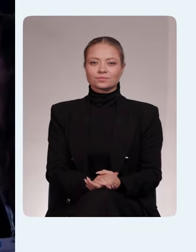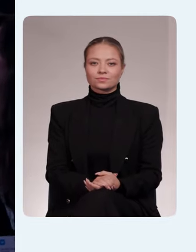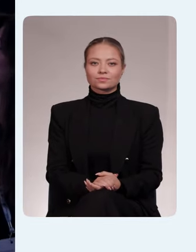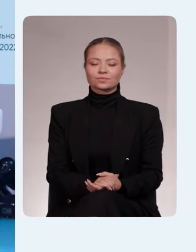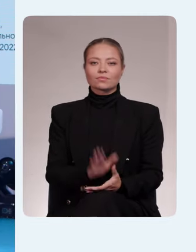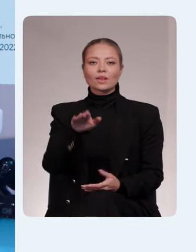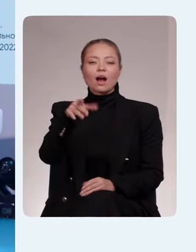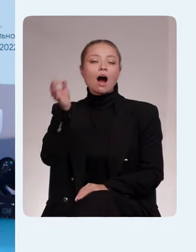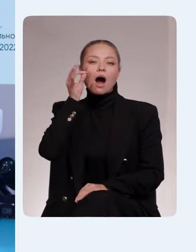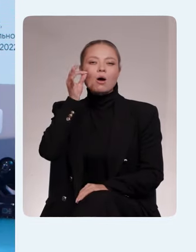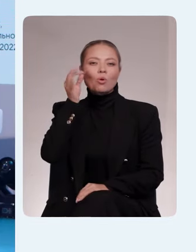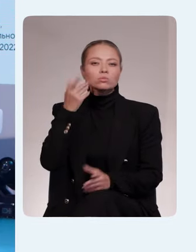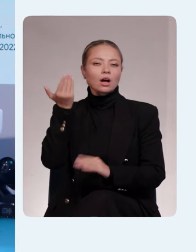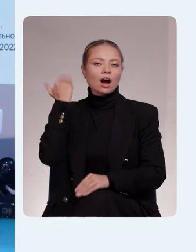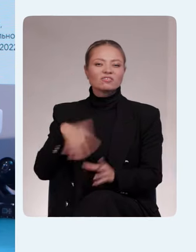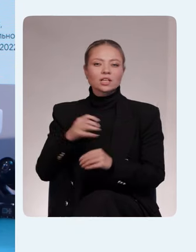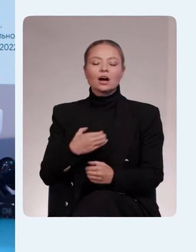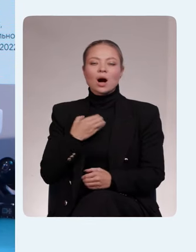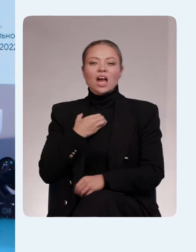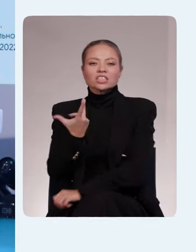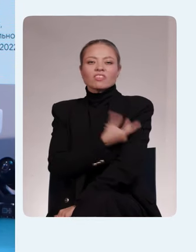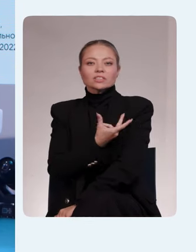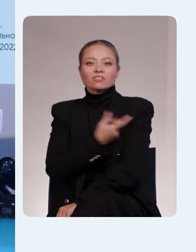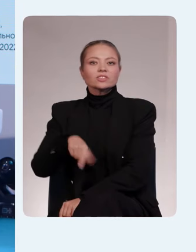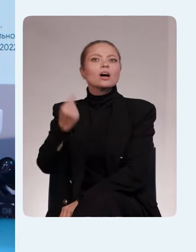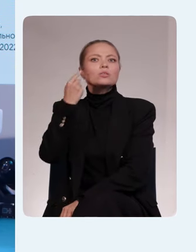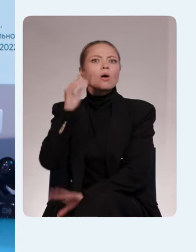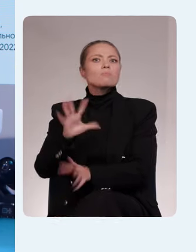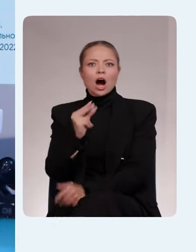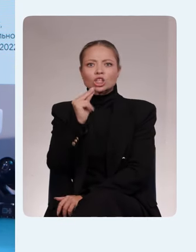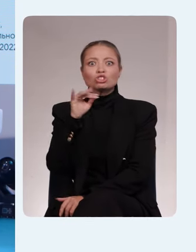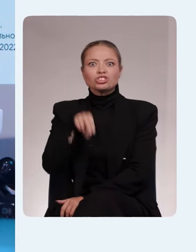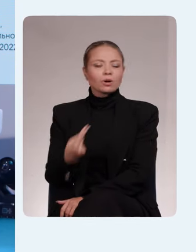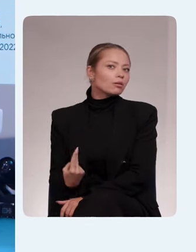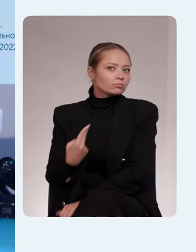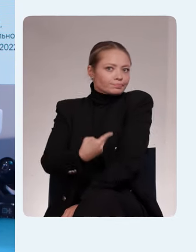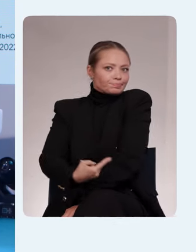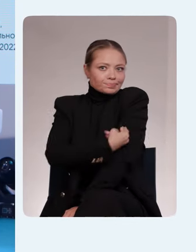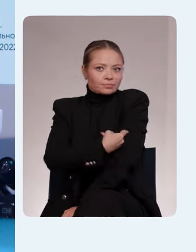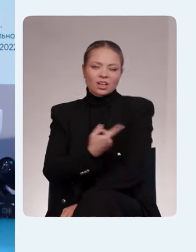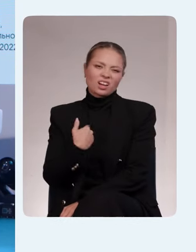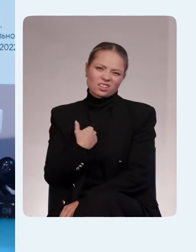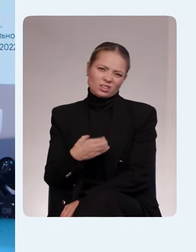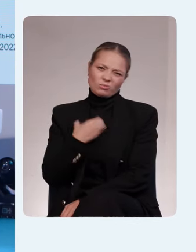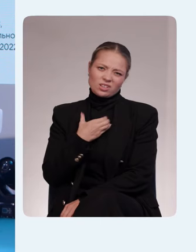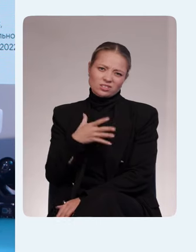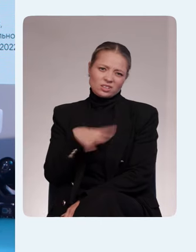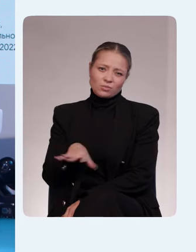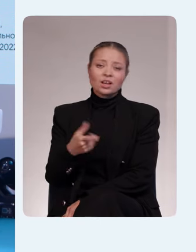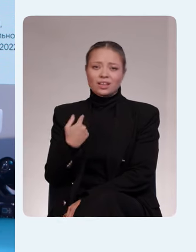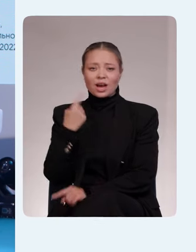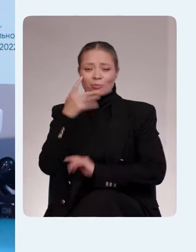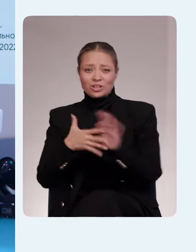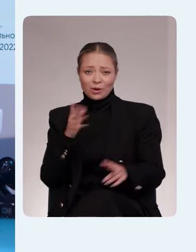А помните, как все боялись вакцинации, да? Все думали, что нас чипируют. Я не боялся. Я понимал, что если